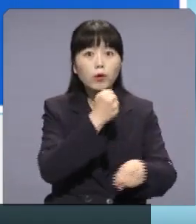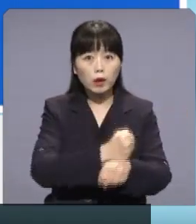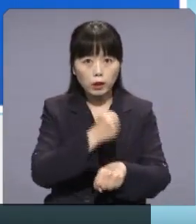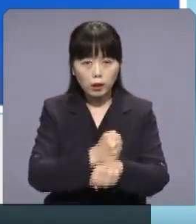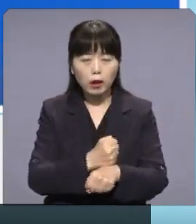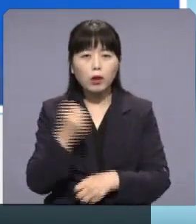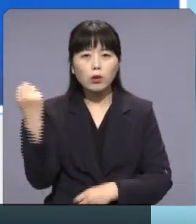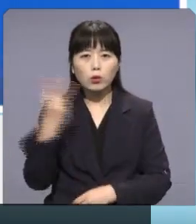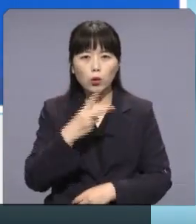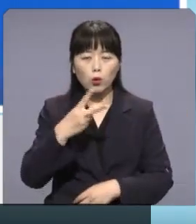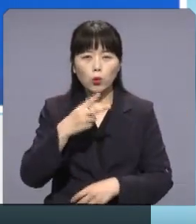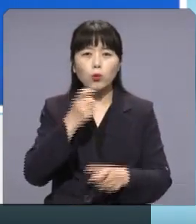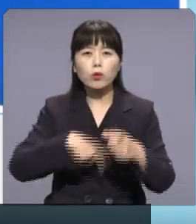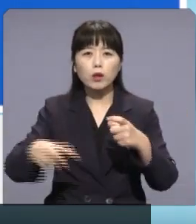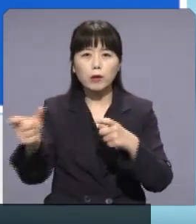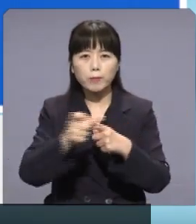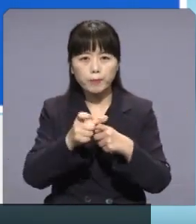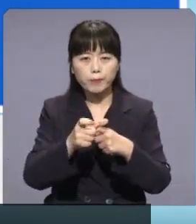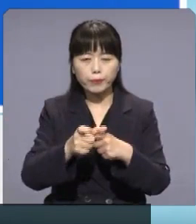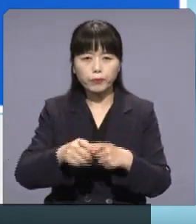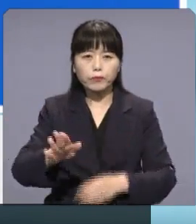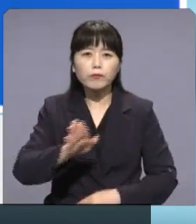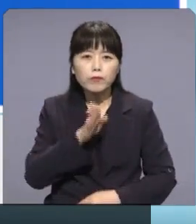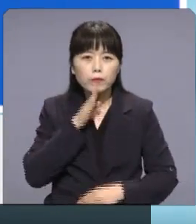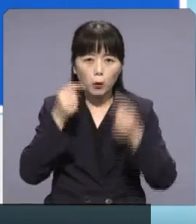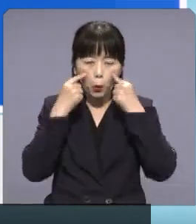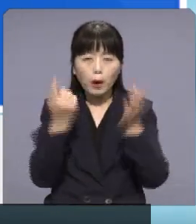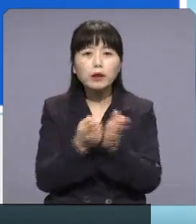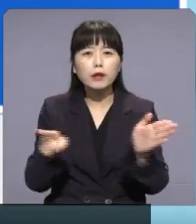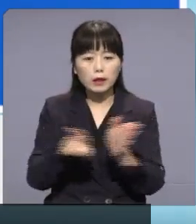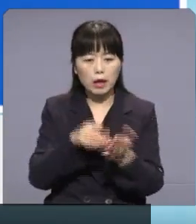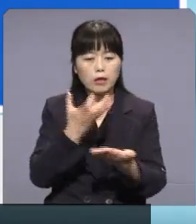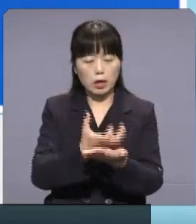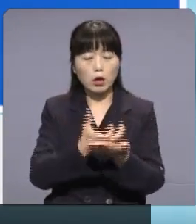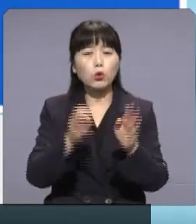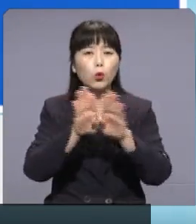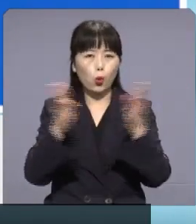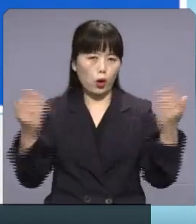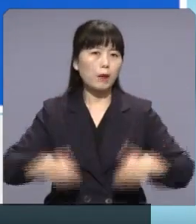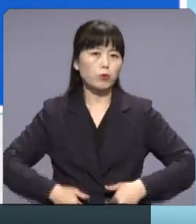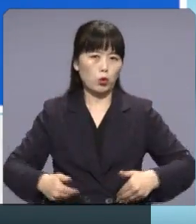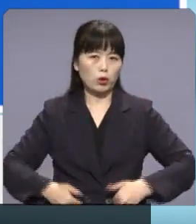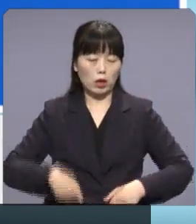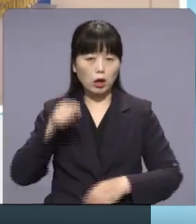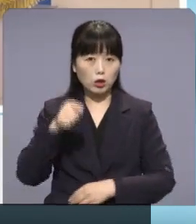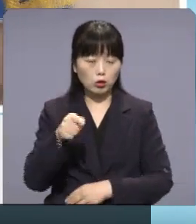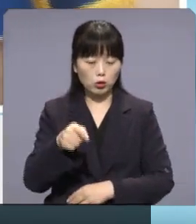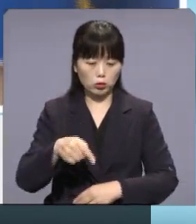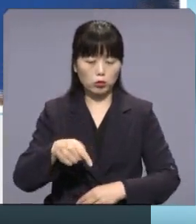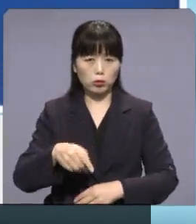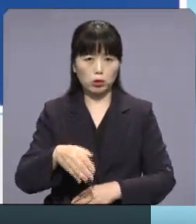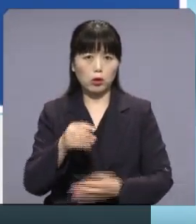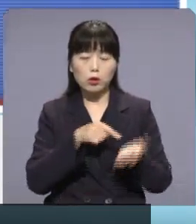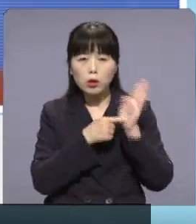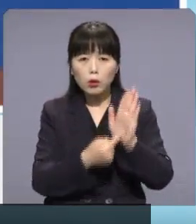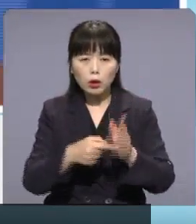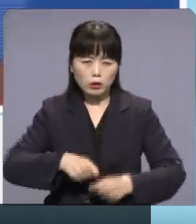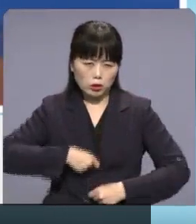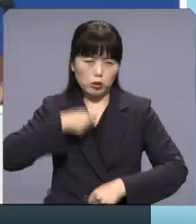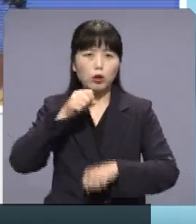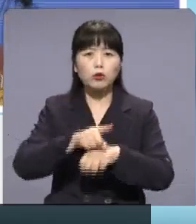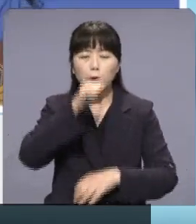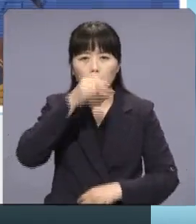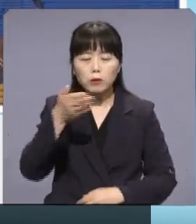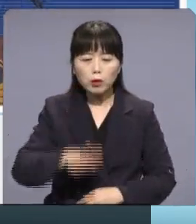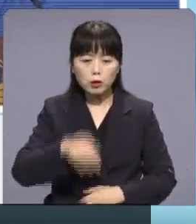그리고 좀 더 진상을 확인하기 위해서는 자료 공개해야 된다. 네. 이렇게 나와야 진정성 있다고 얘기할 텐데